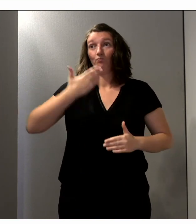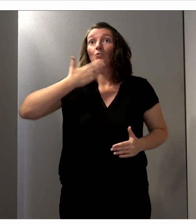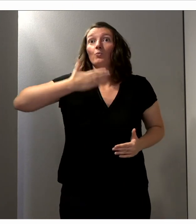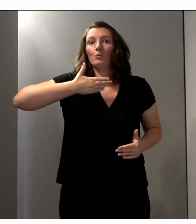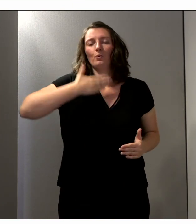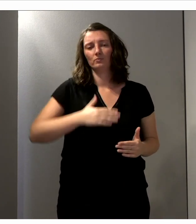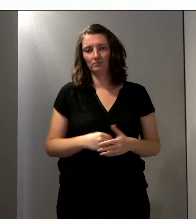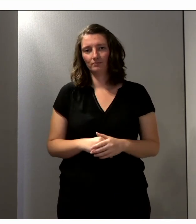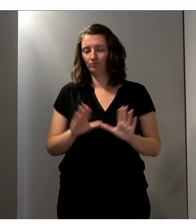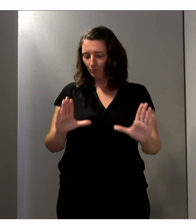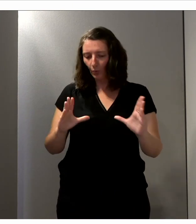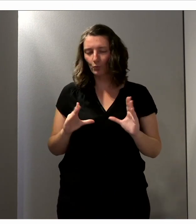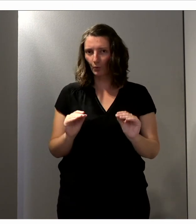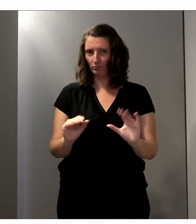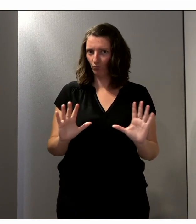Concrètement,